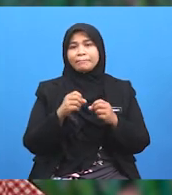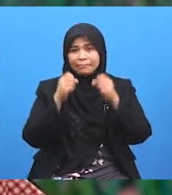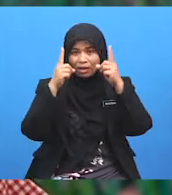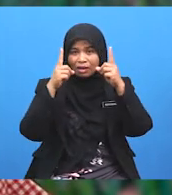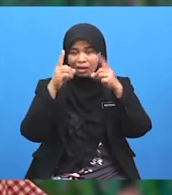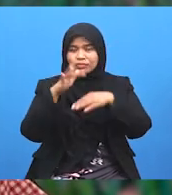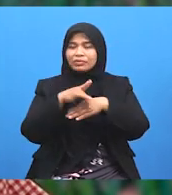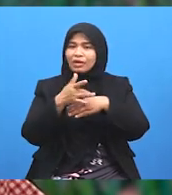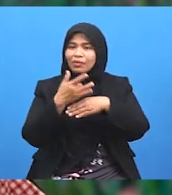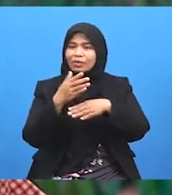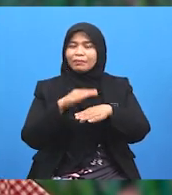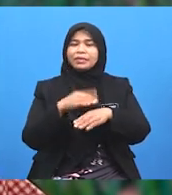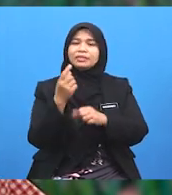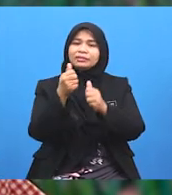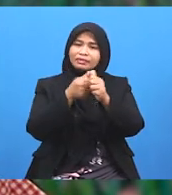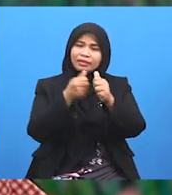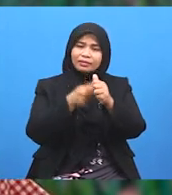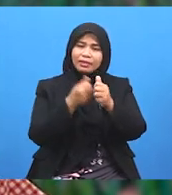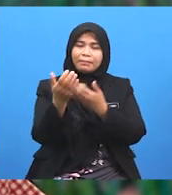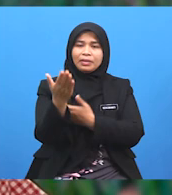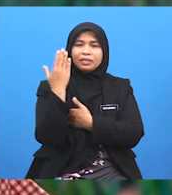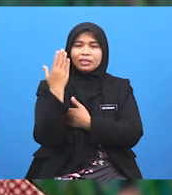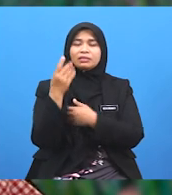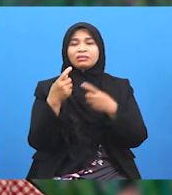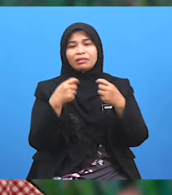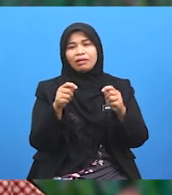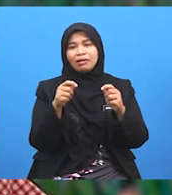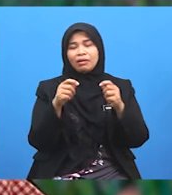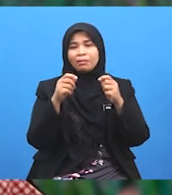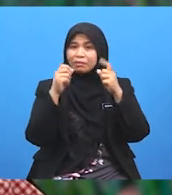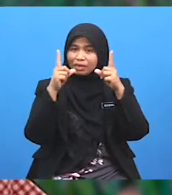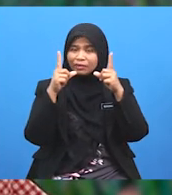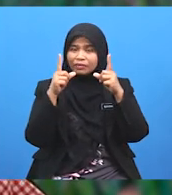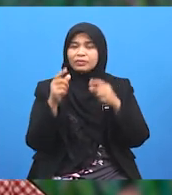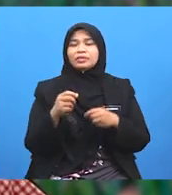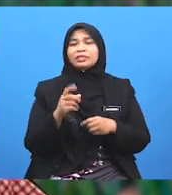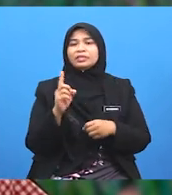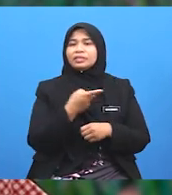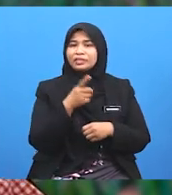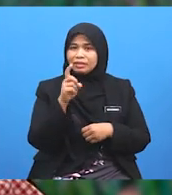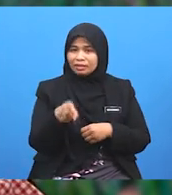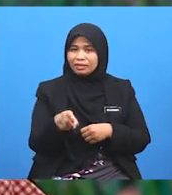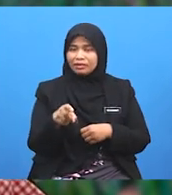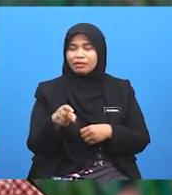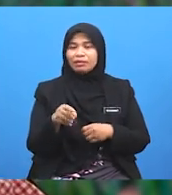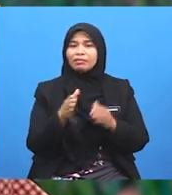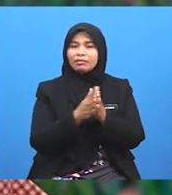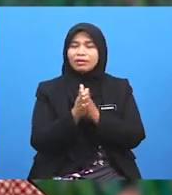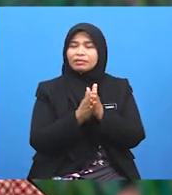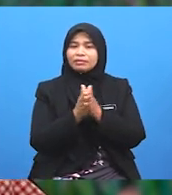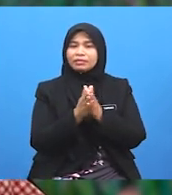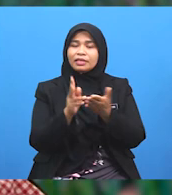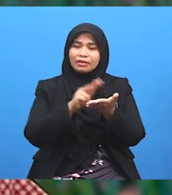bangun awal pada setiap pagi. Setelah bangun, kita hendaklah rajin